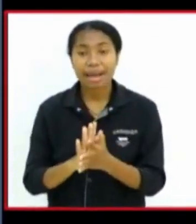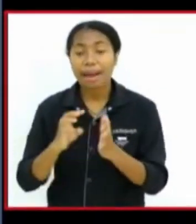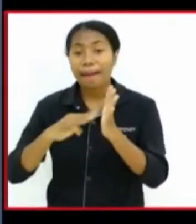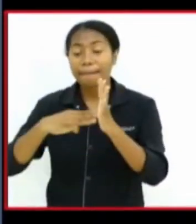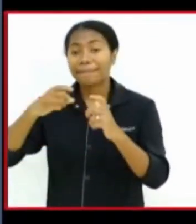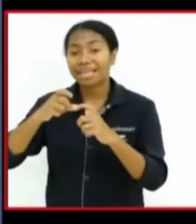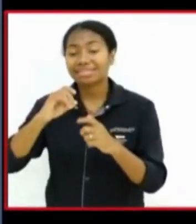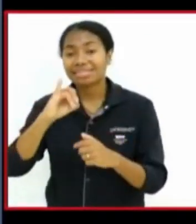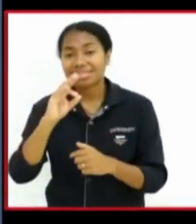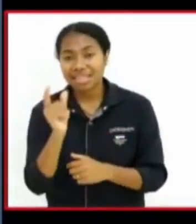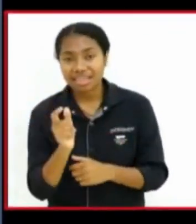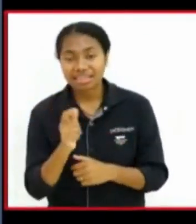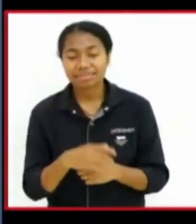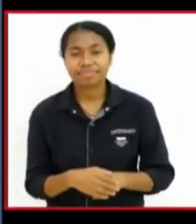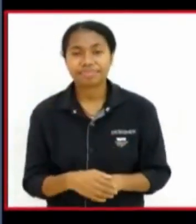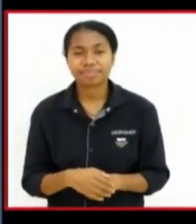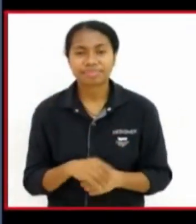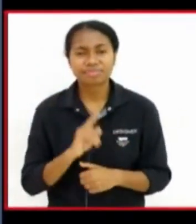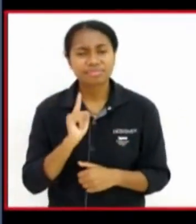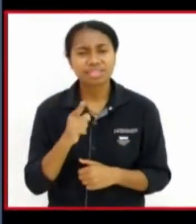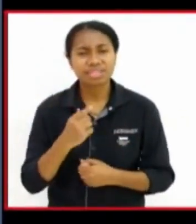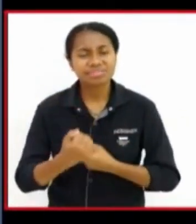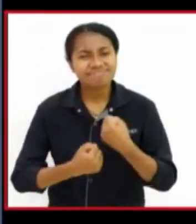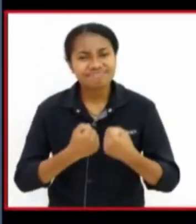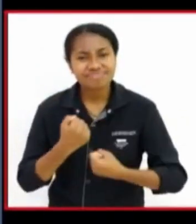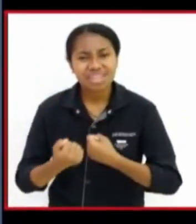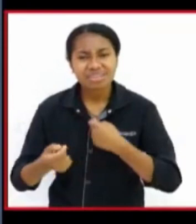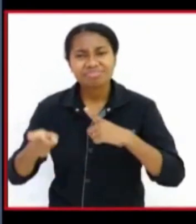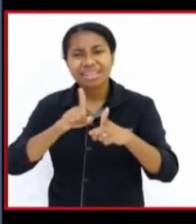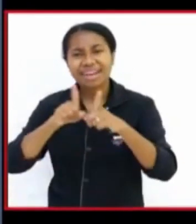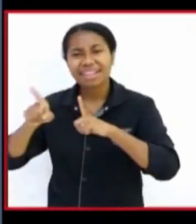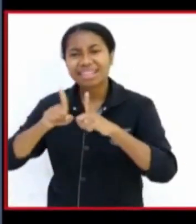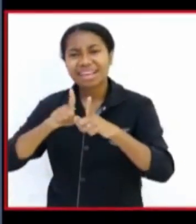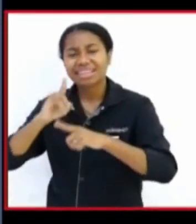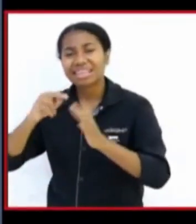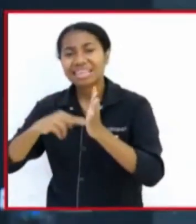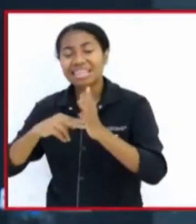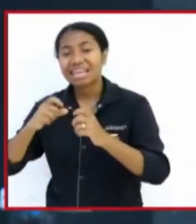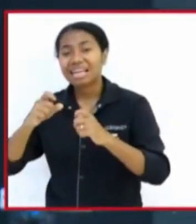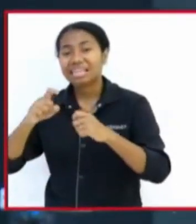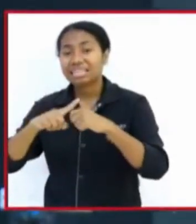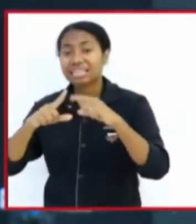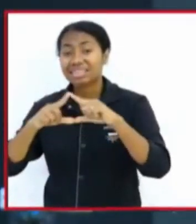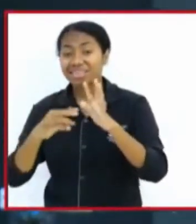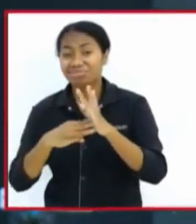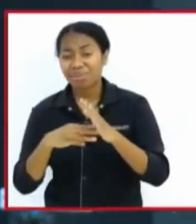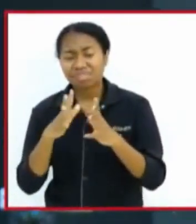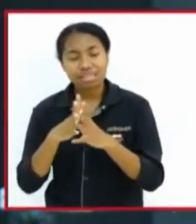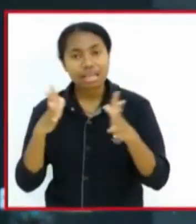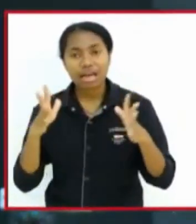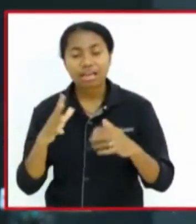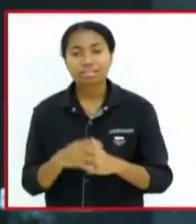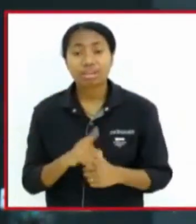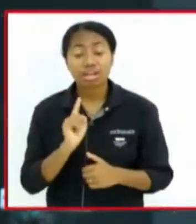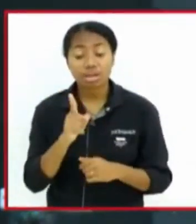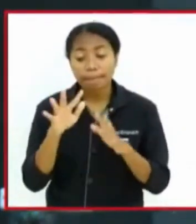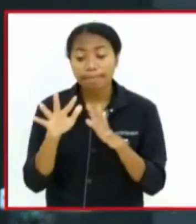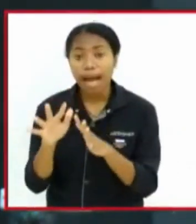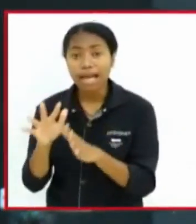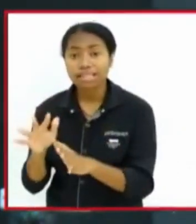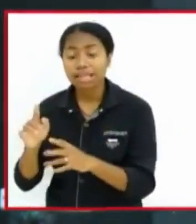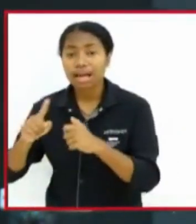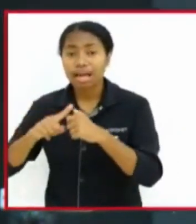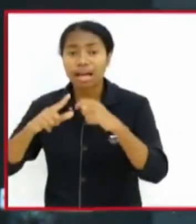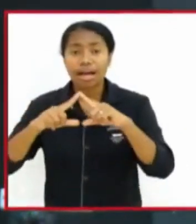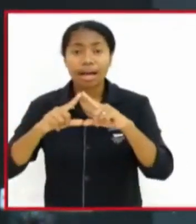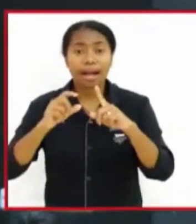semacam itu jadi akhirnya ini menjadi mendatangkan income yang cukup besar karena banyak kapal akan melalui wilayah itu memilih